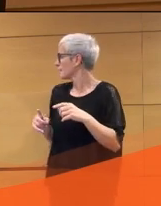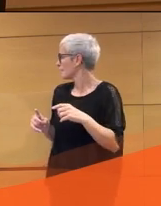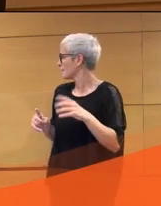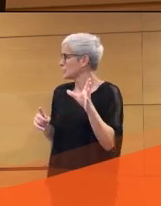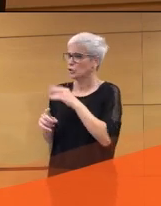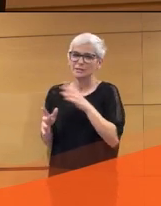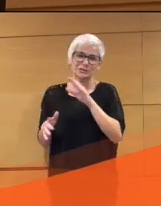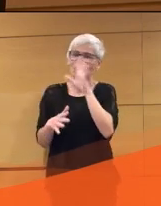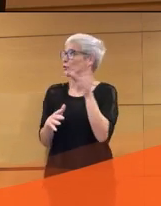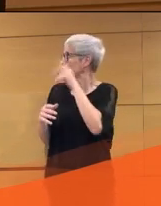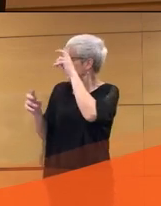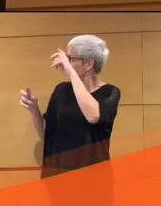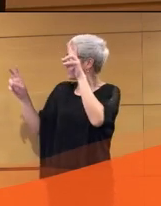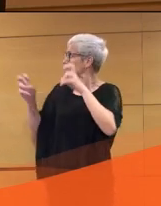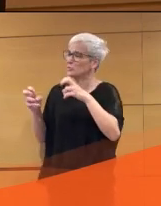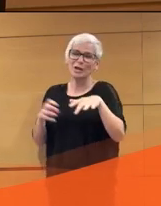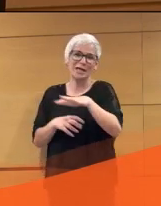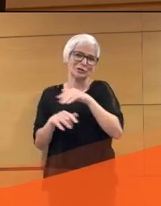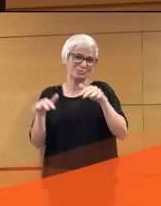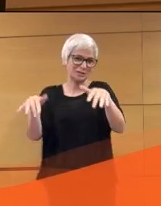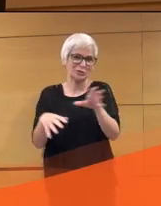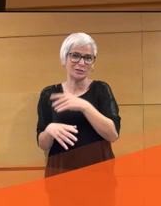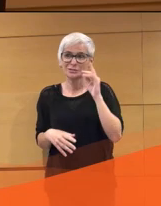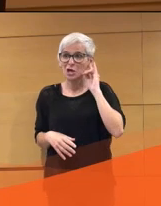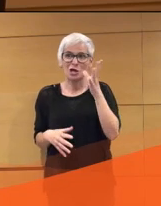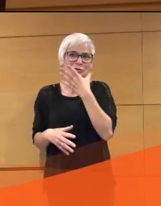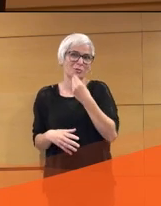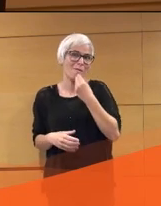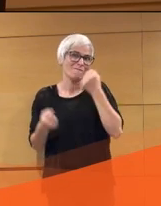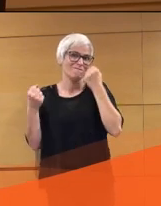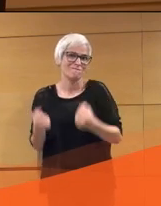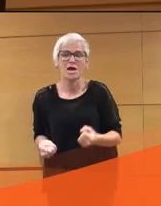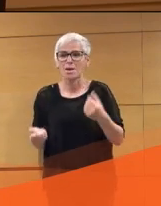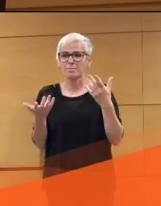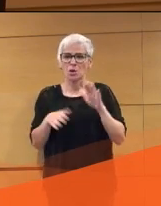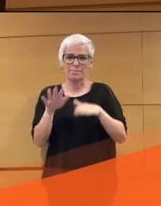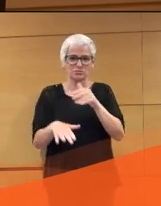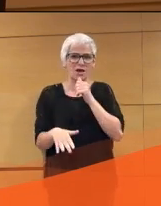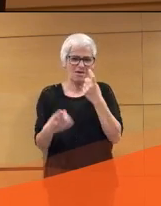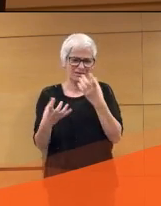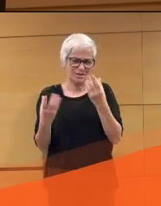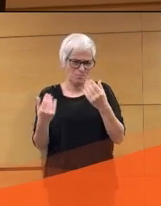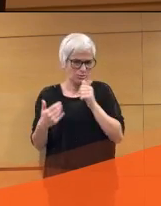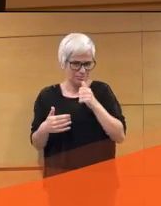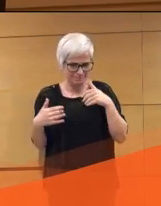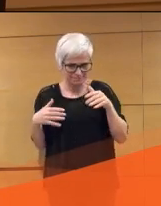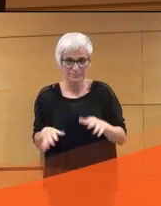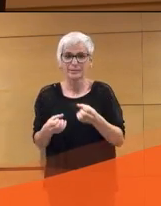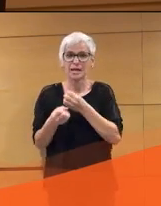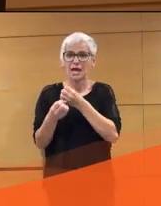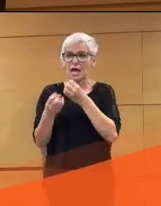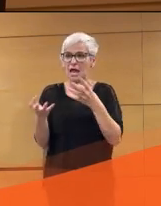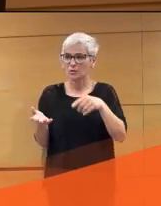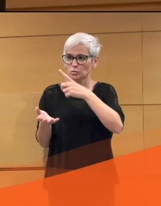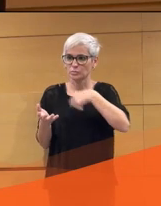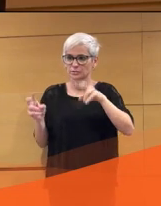tot molt guau, però en realitat hi ha molts de passos per fer encara. Avui s'ha parlat, no?, que estem